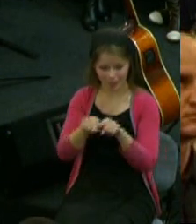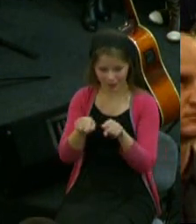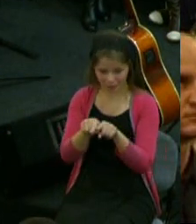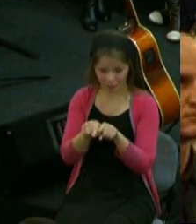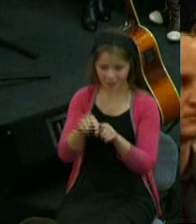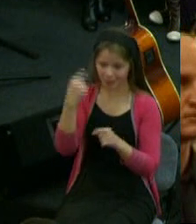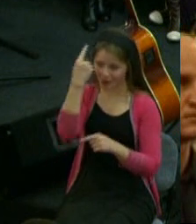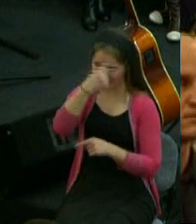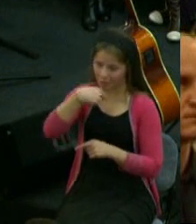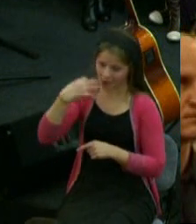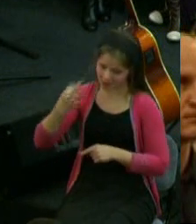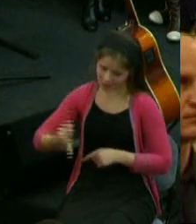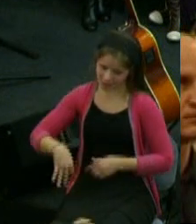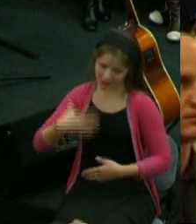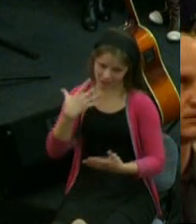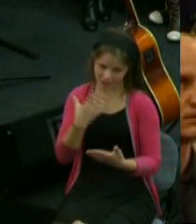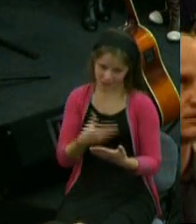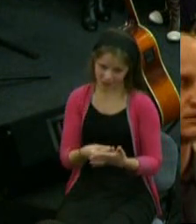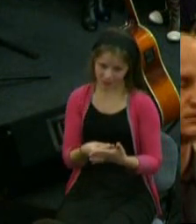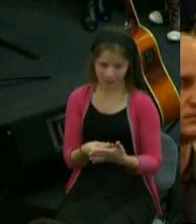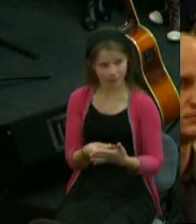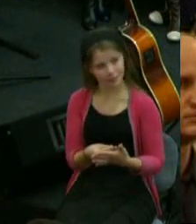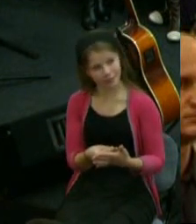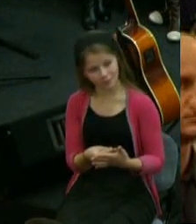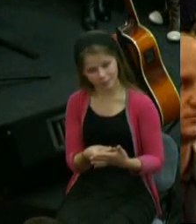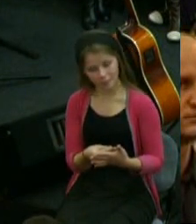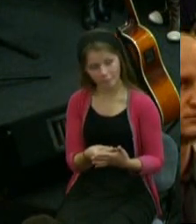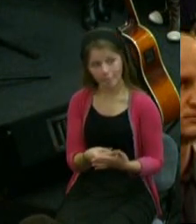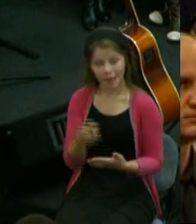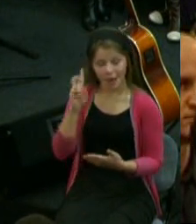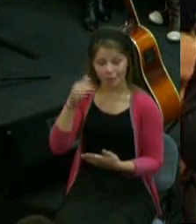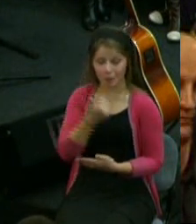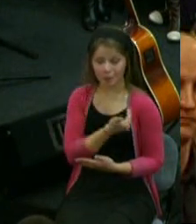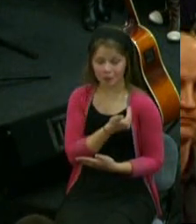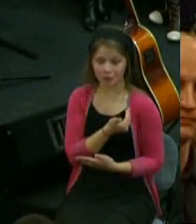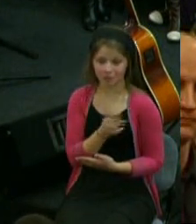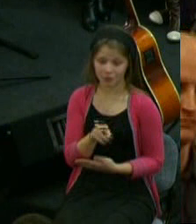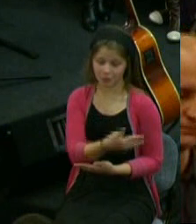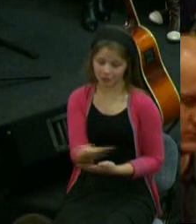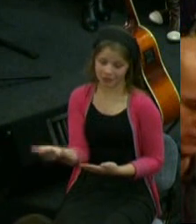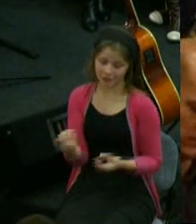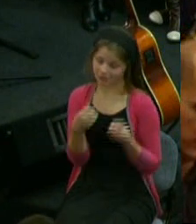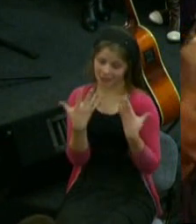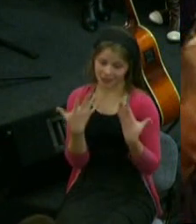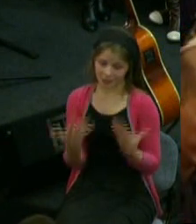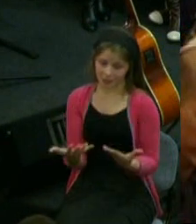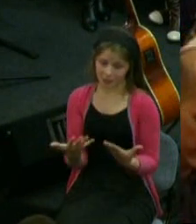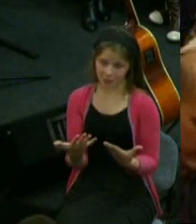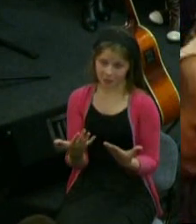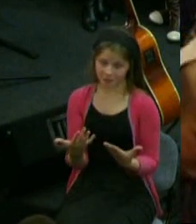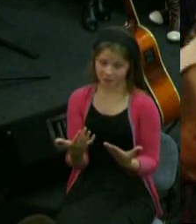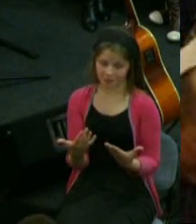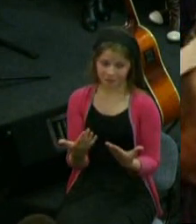подобними образу сина своєго, брати і сестри. Ви знаєте, що Бог хоче? Не просто, щоб ми з вами, християни, які називаємося, що